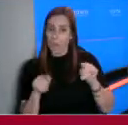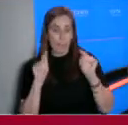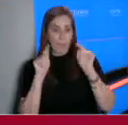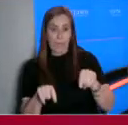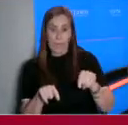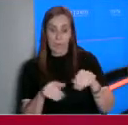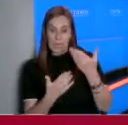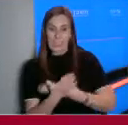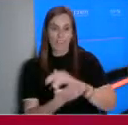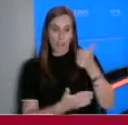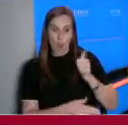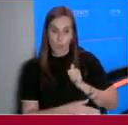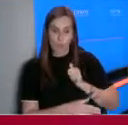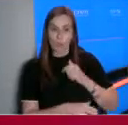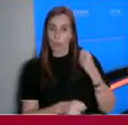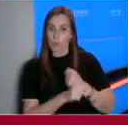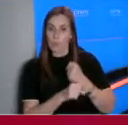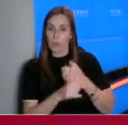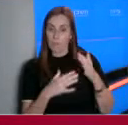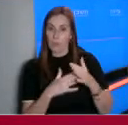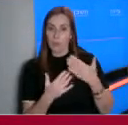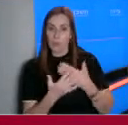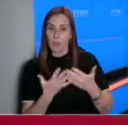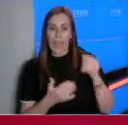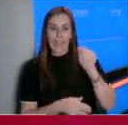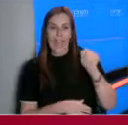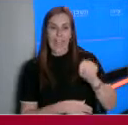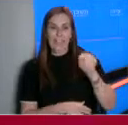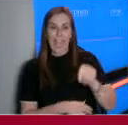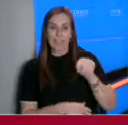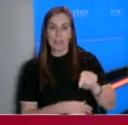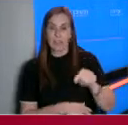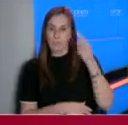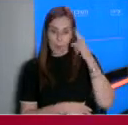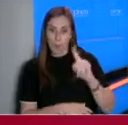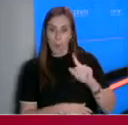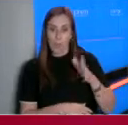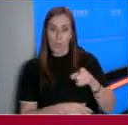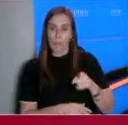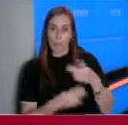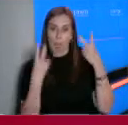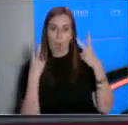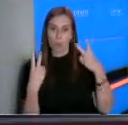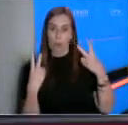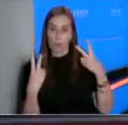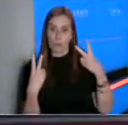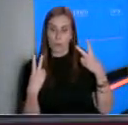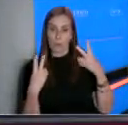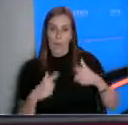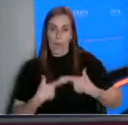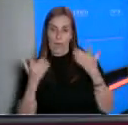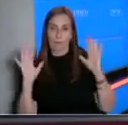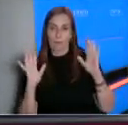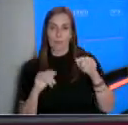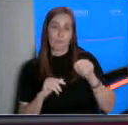מגיעים לצו ראשון, כשהם עושים על המבחנים, אנטר, אנטר, אנטר, אנטר, ואין להם מושג כמה זה משמעותי ומשפיע על החיים